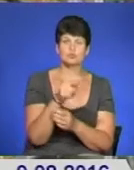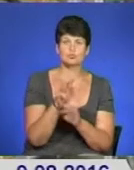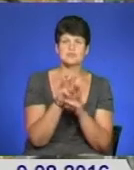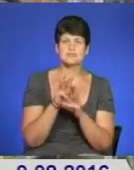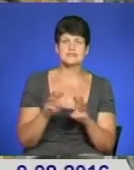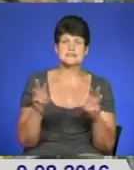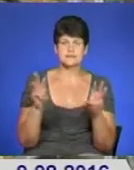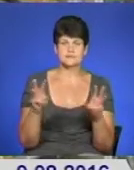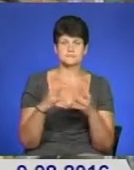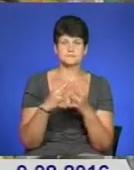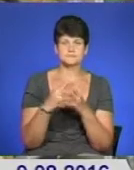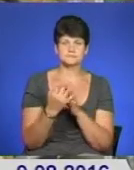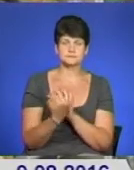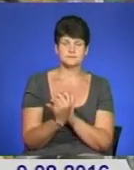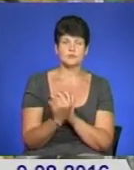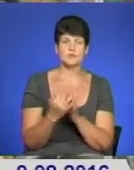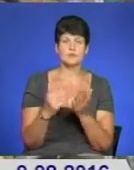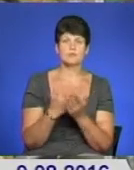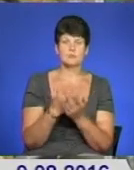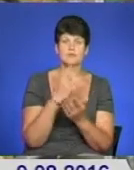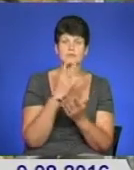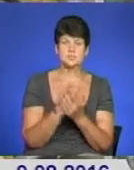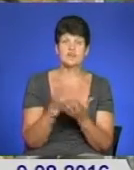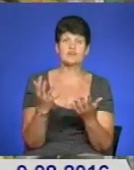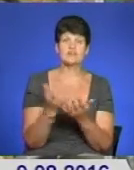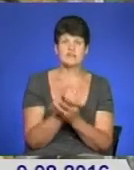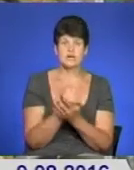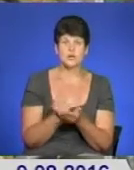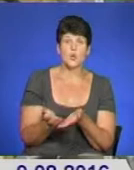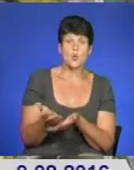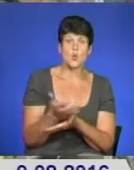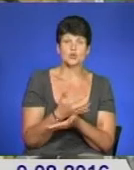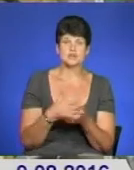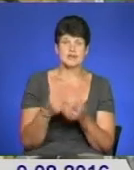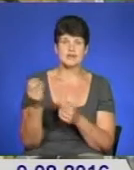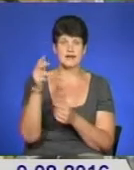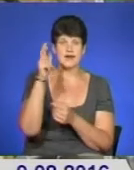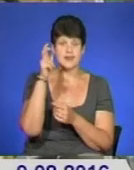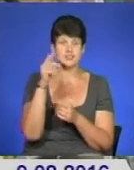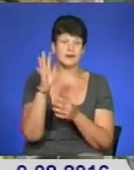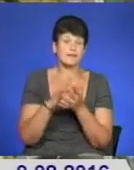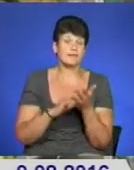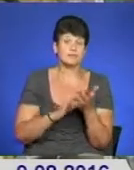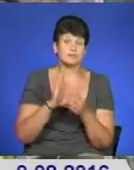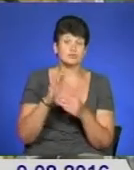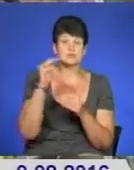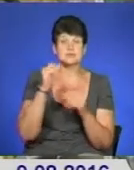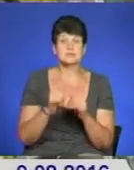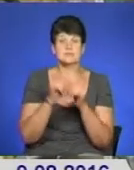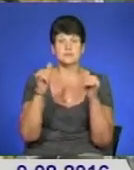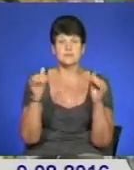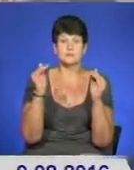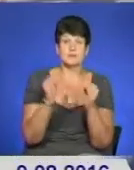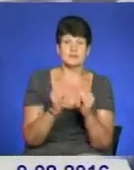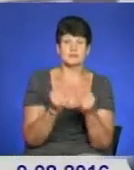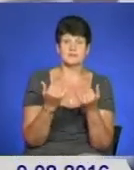політики передбачає вдалий урожай гречки як ми дальше буде зростати чіпати ніхто не знає на даний момент вона трошки